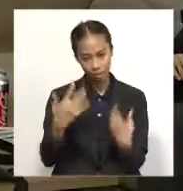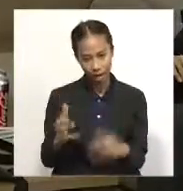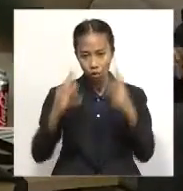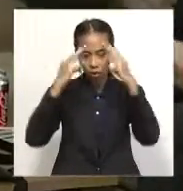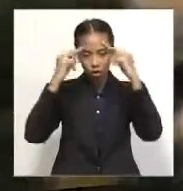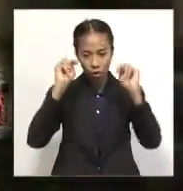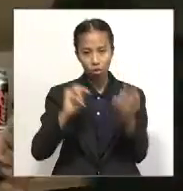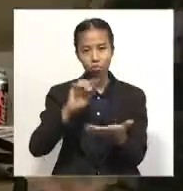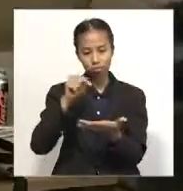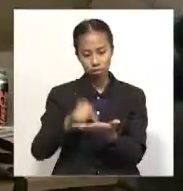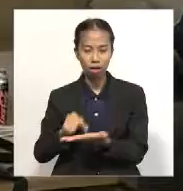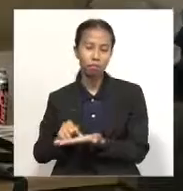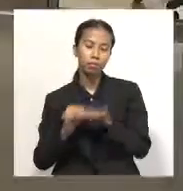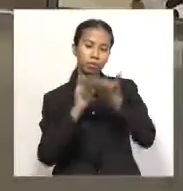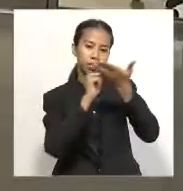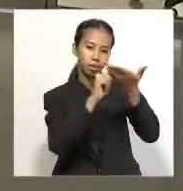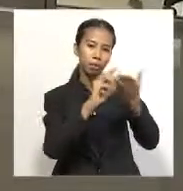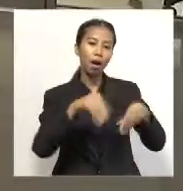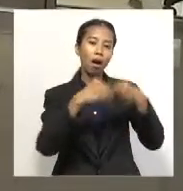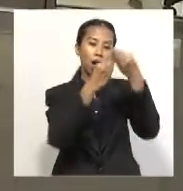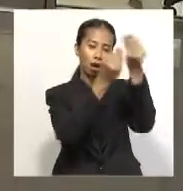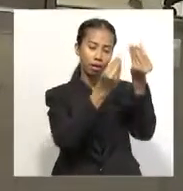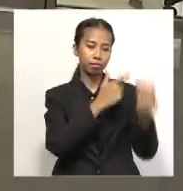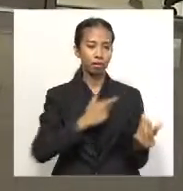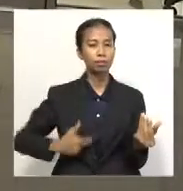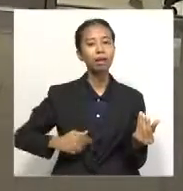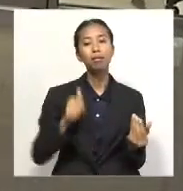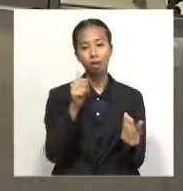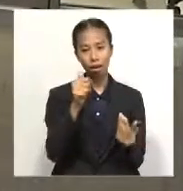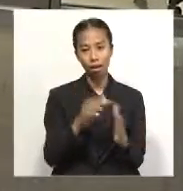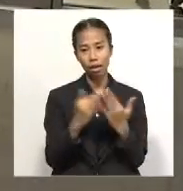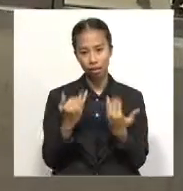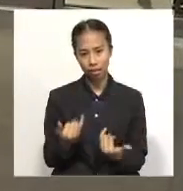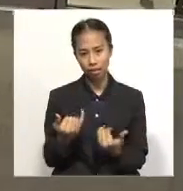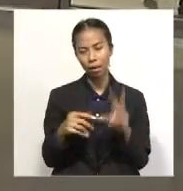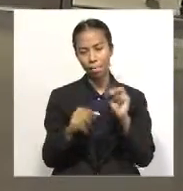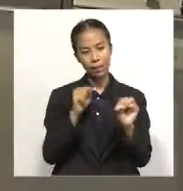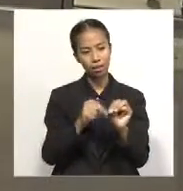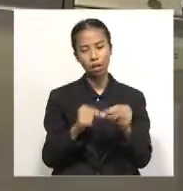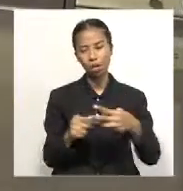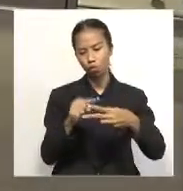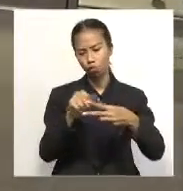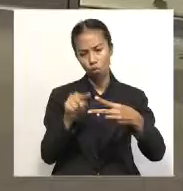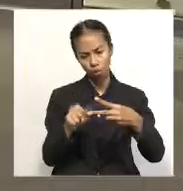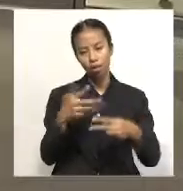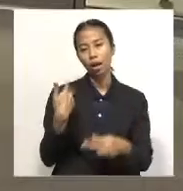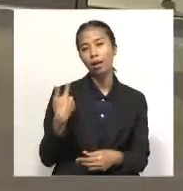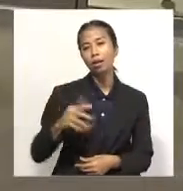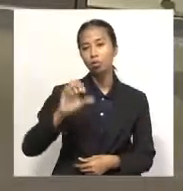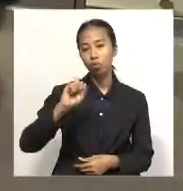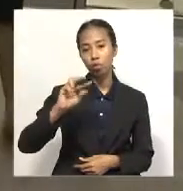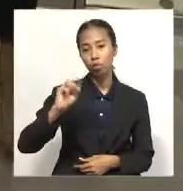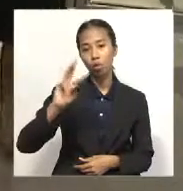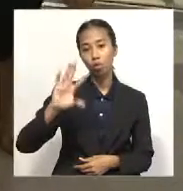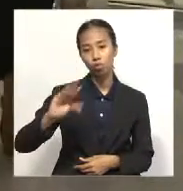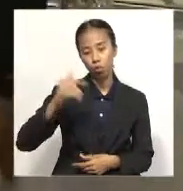างขึ้นสู่กระบวนการทูลเกล้าทูลกระหม่อมได้ทันทีค่ะขณะที่2มาตราที่สมาชิกสภานิติบัญญัติแห่งชาติยื่นร้องต่